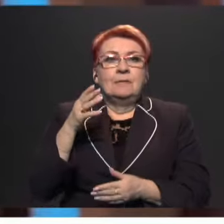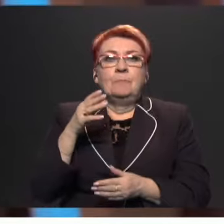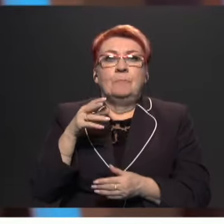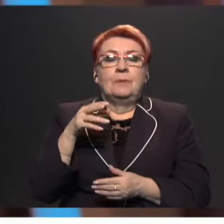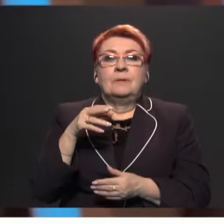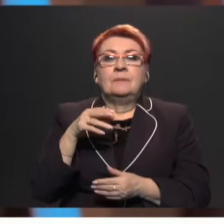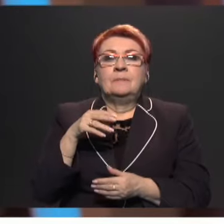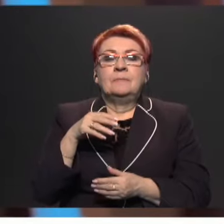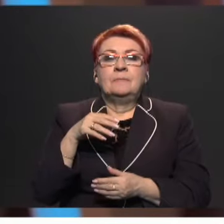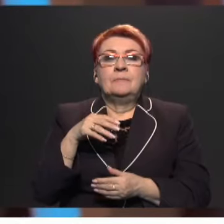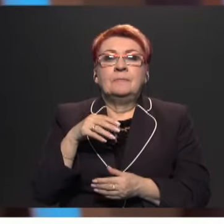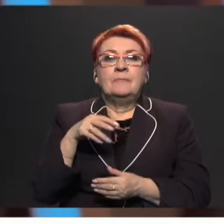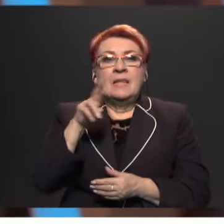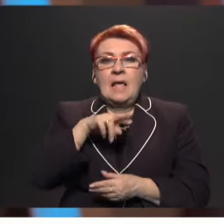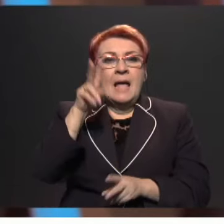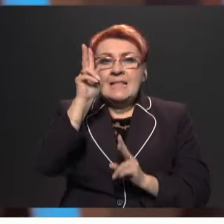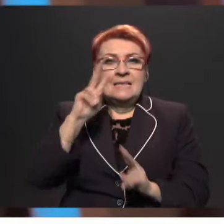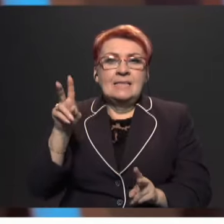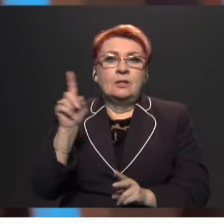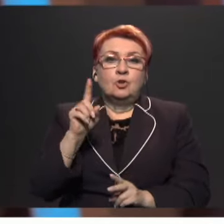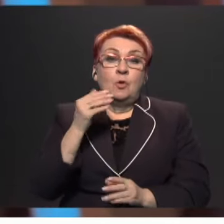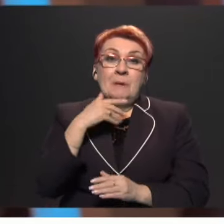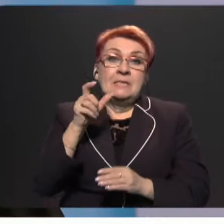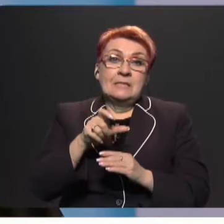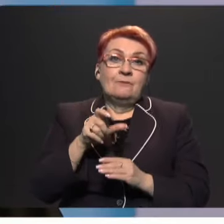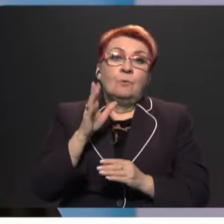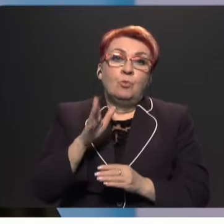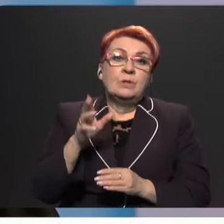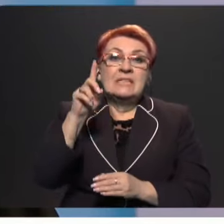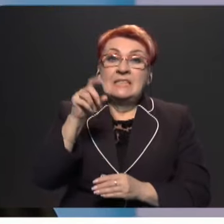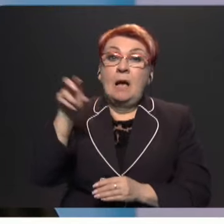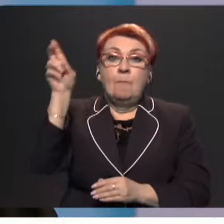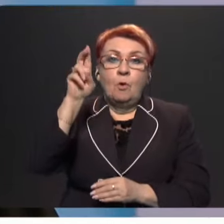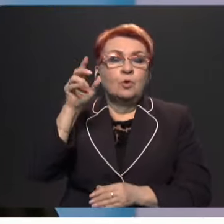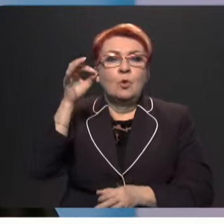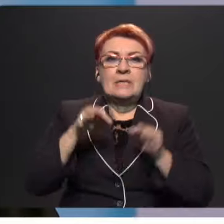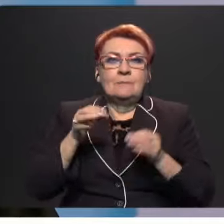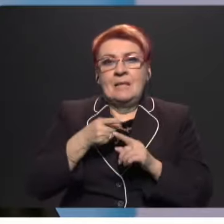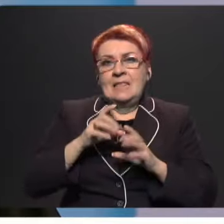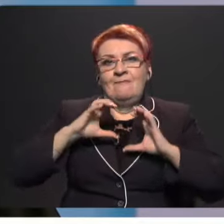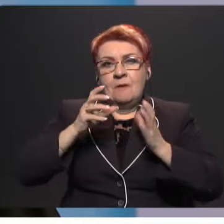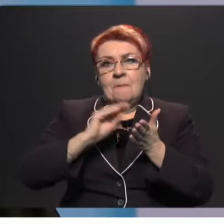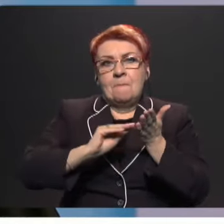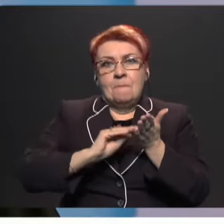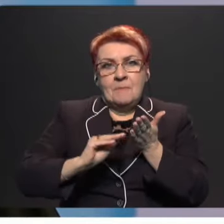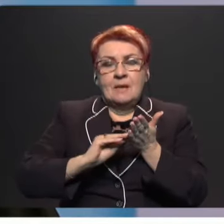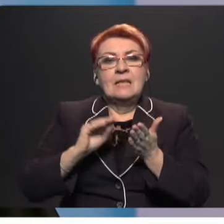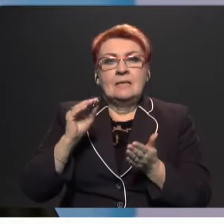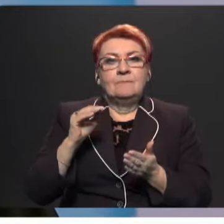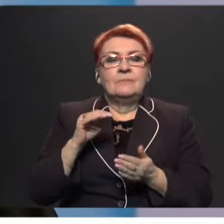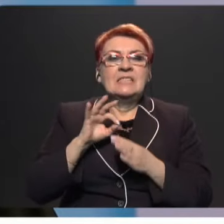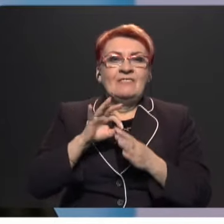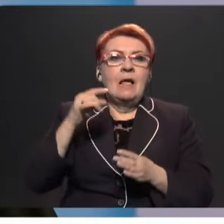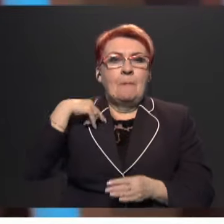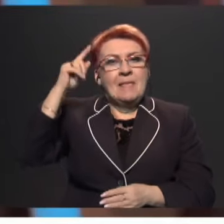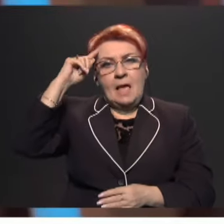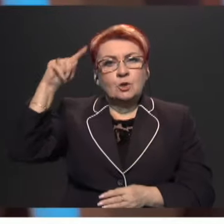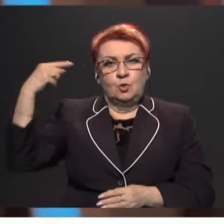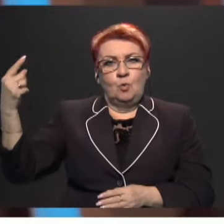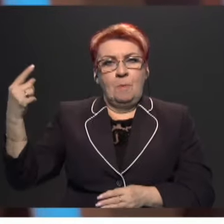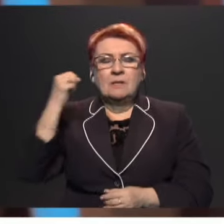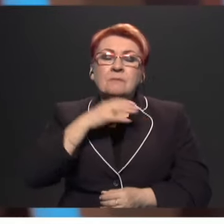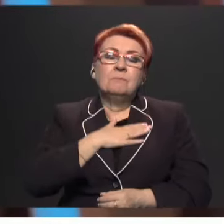бы я не знал, что последнее слово будет за Богом, то несправедливость этого мира свела бы меня с ума. Спасибо вам